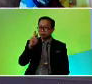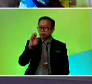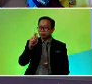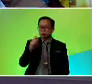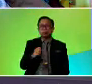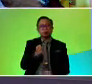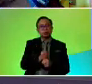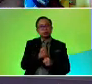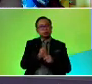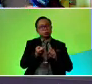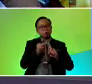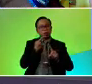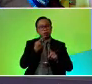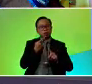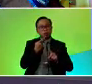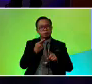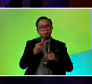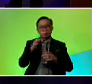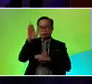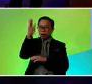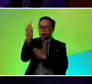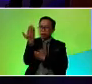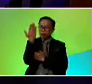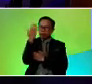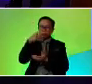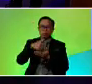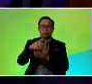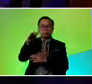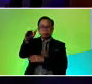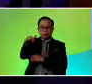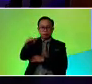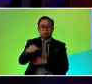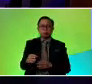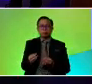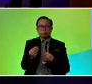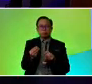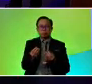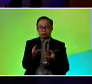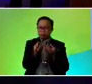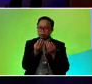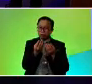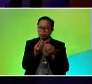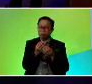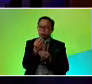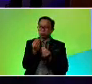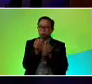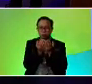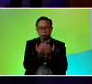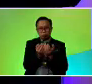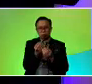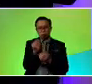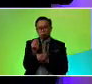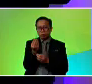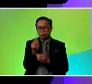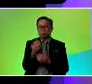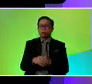dari pagi sampai malam oke kalau tak dapat apa nih jumlah